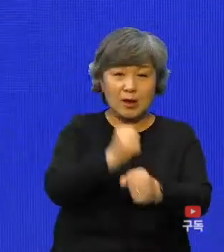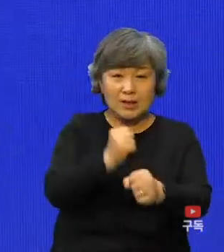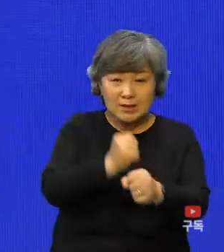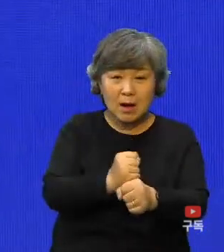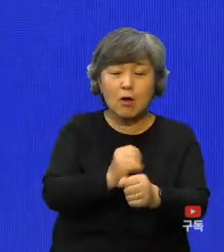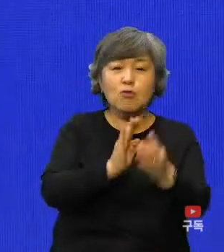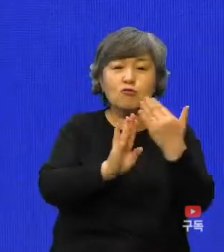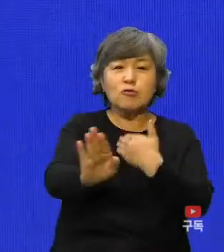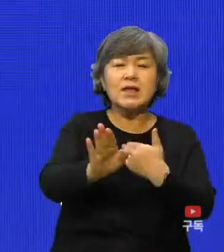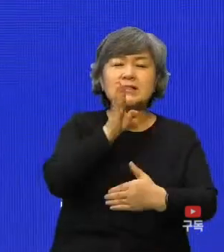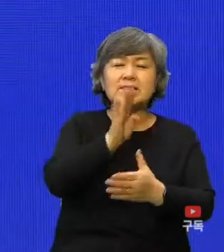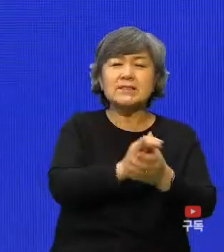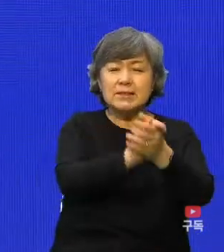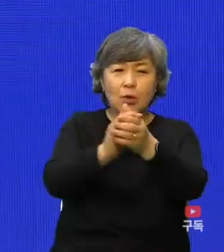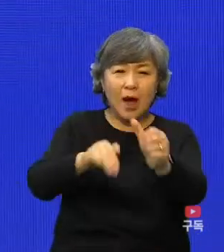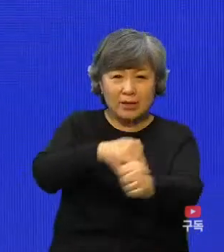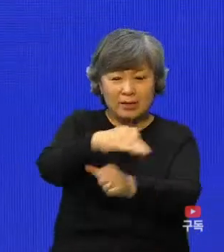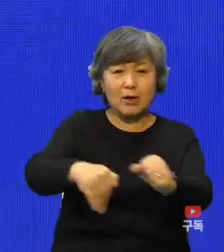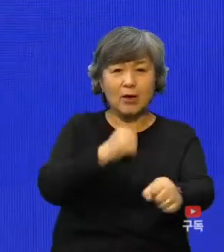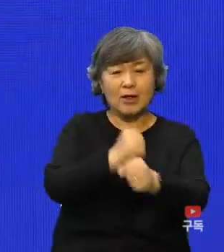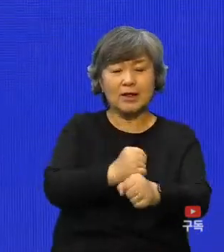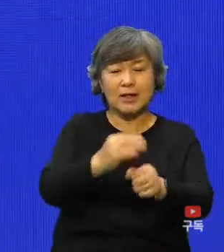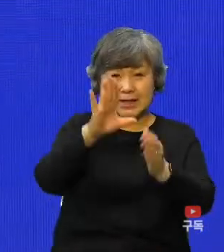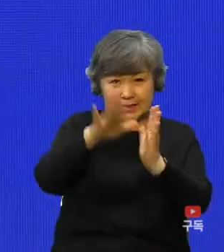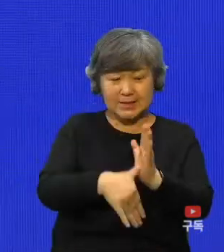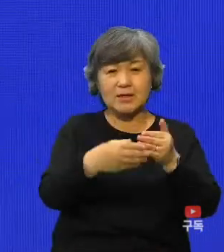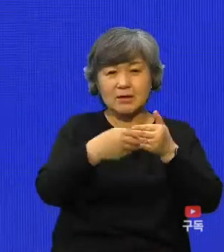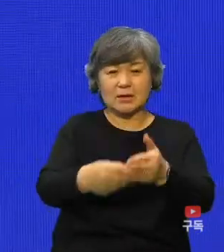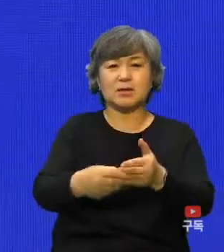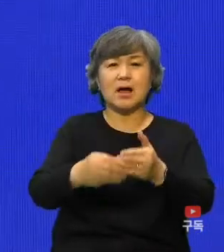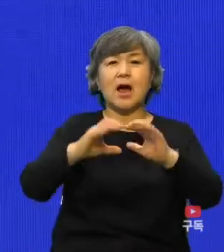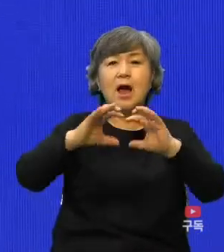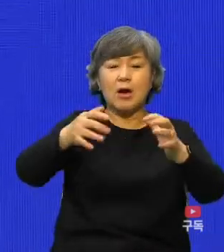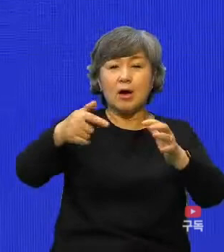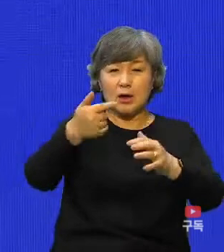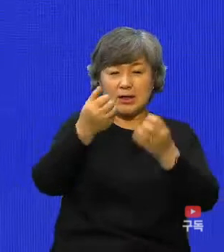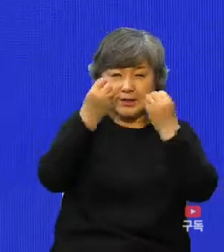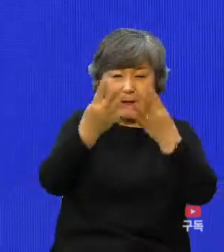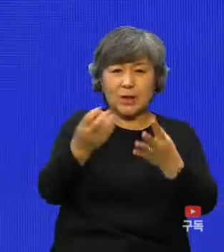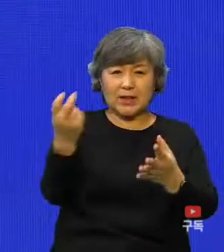탈탄소 친환경 에너지 전환의 시대적 흐름을 이끄는 대한민국